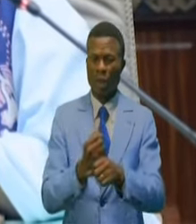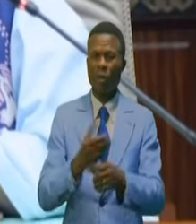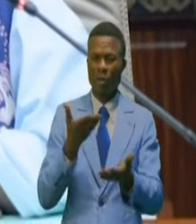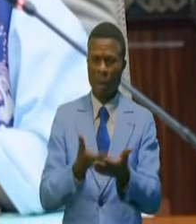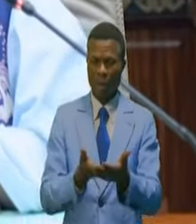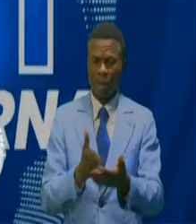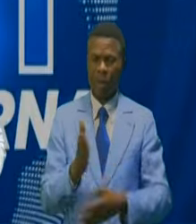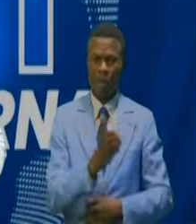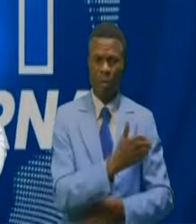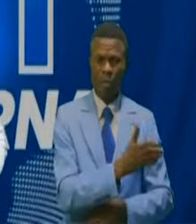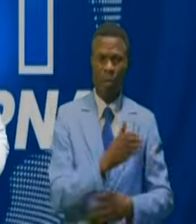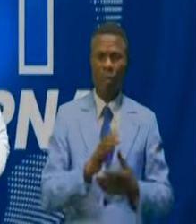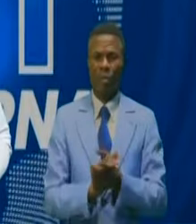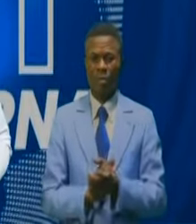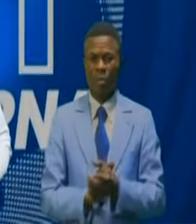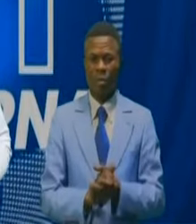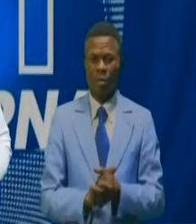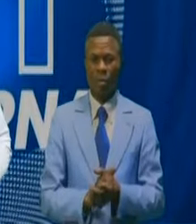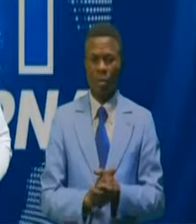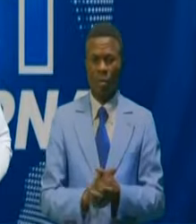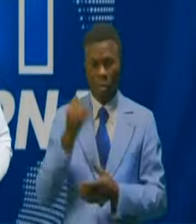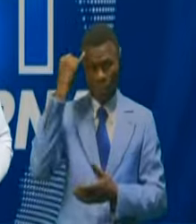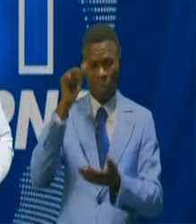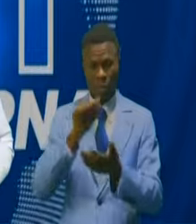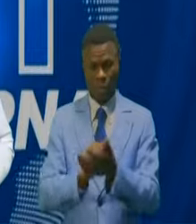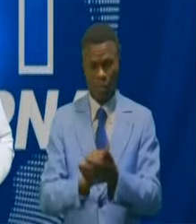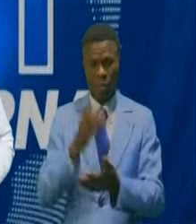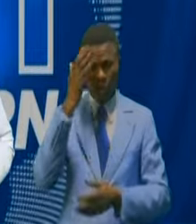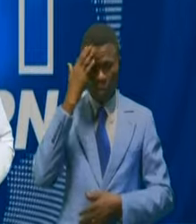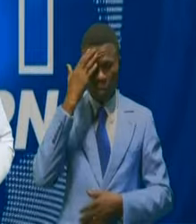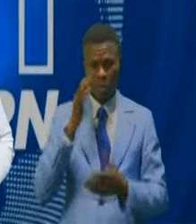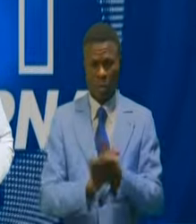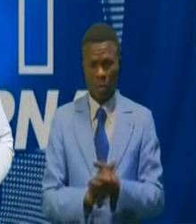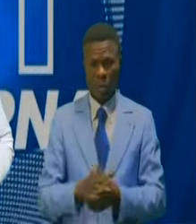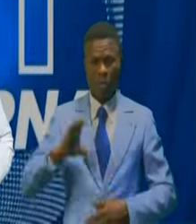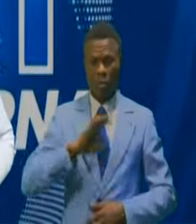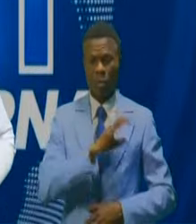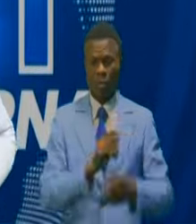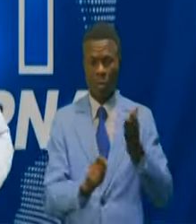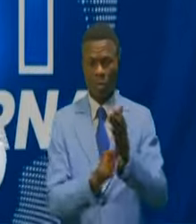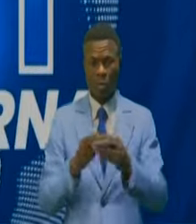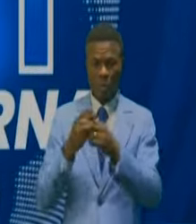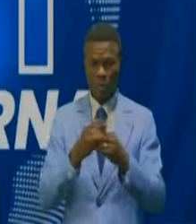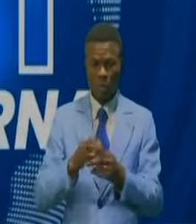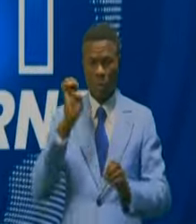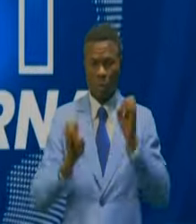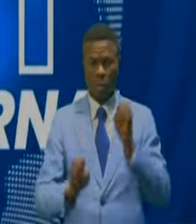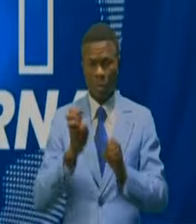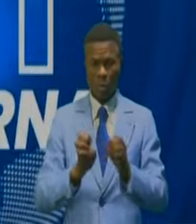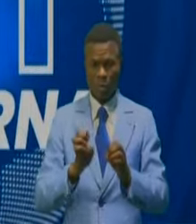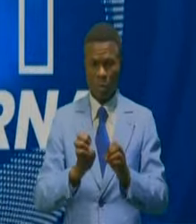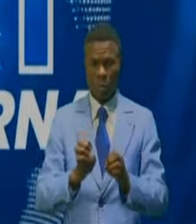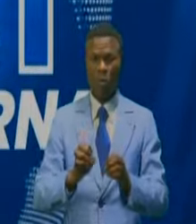profession. Et dans ce même registre, notez que le comité technique de suivi et évaluation de l'accord